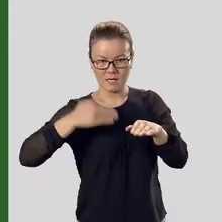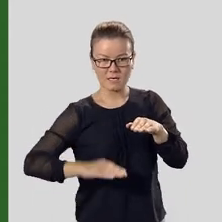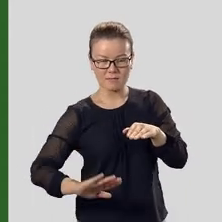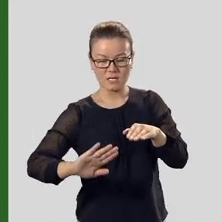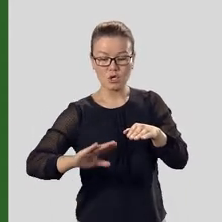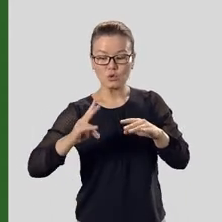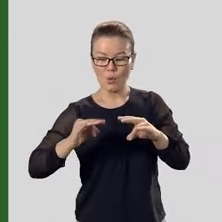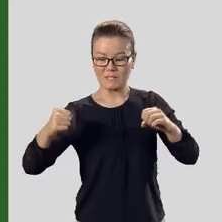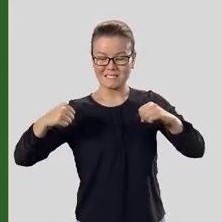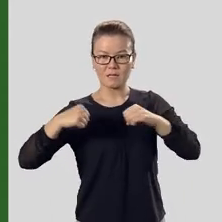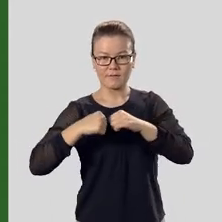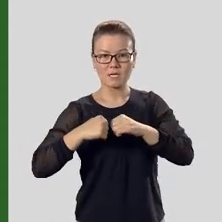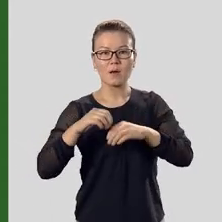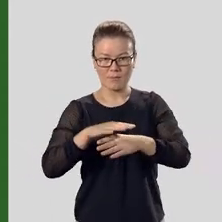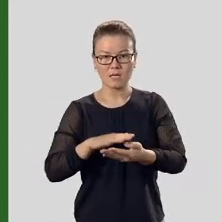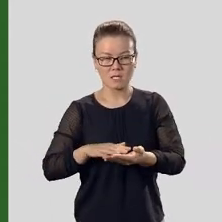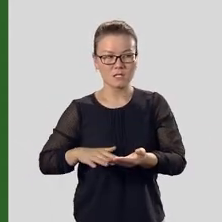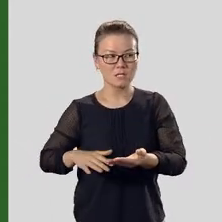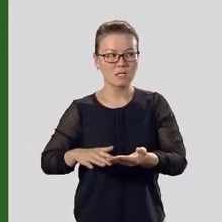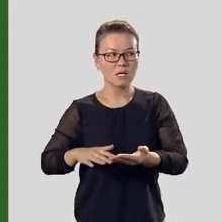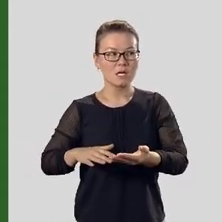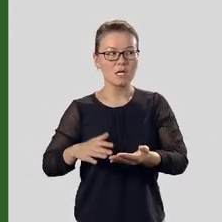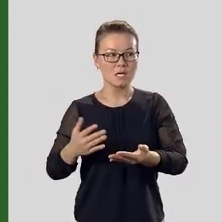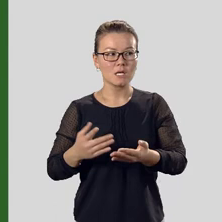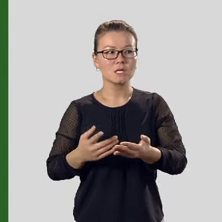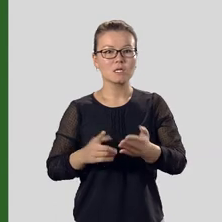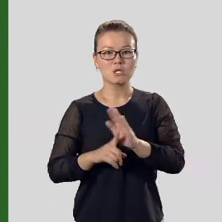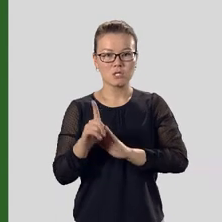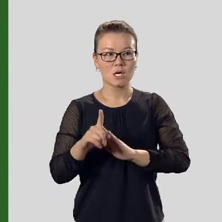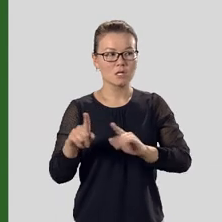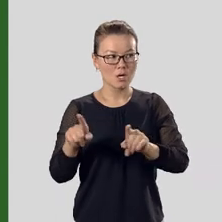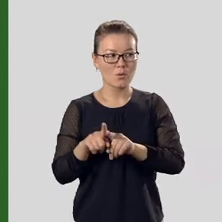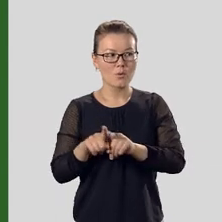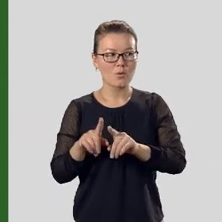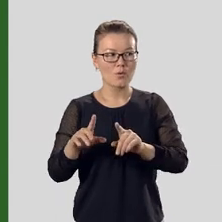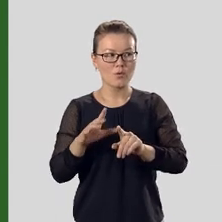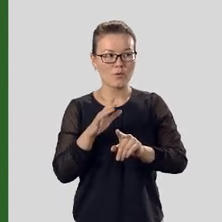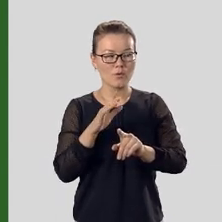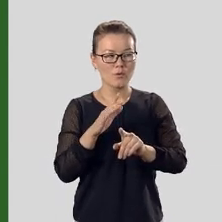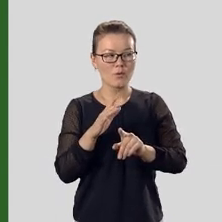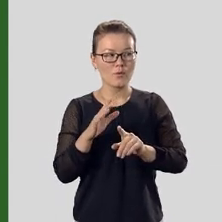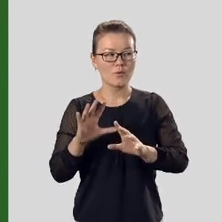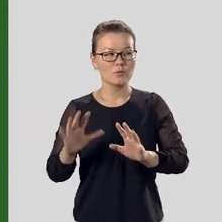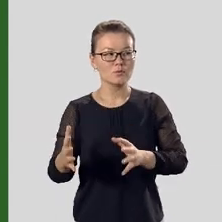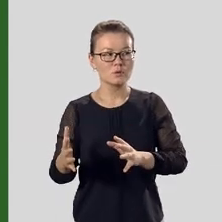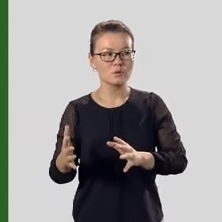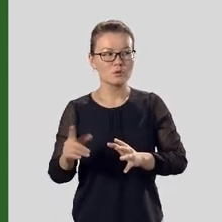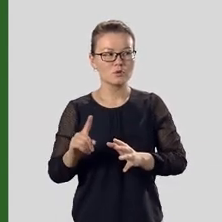столкновение продолжается, и наступает такой момент, когда опускание вниз